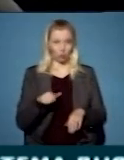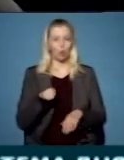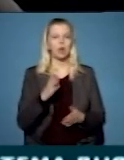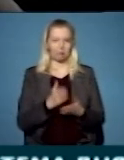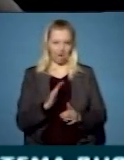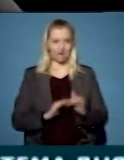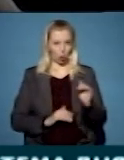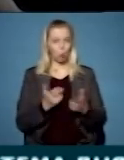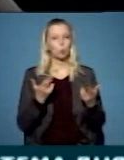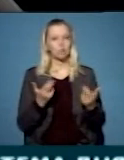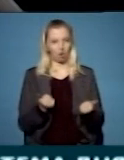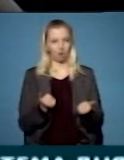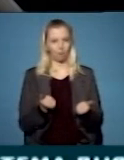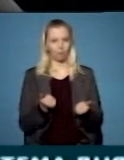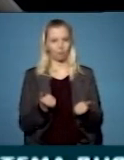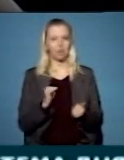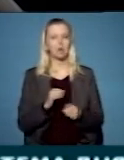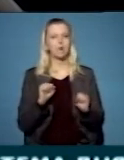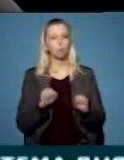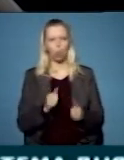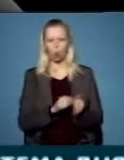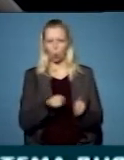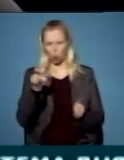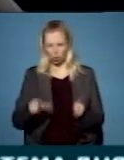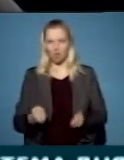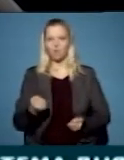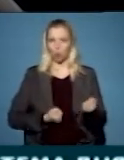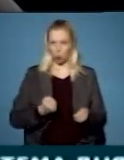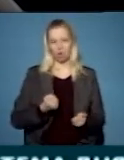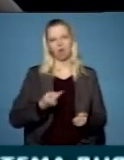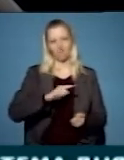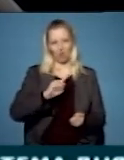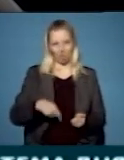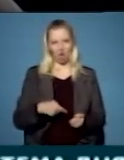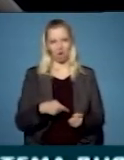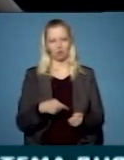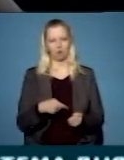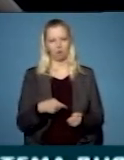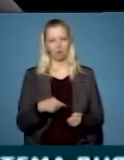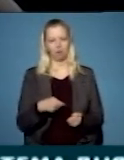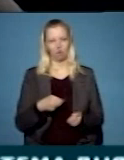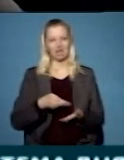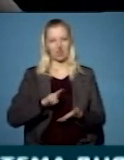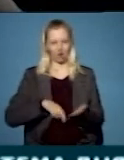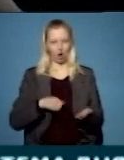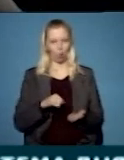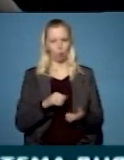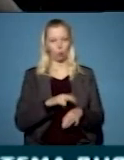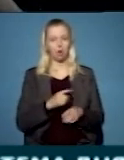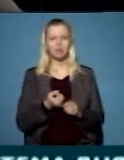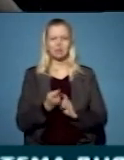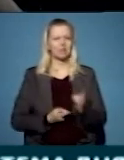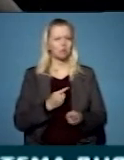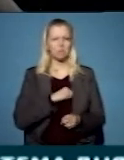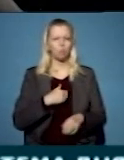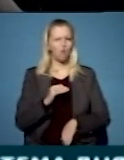на руках, так? І може кожен водій, власне, вимагати 100%. Його у патрульних. Тобто, але це не змінює